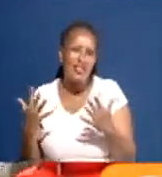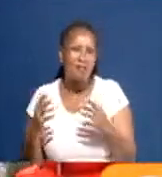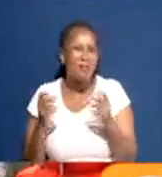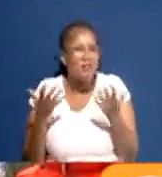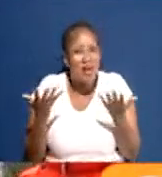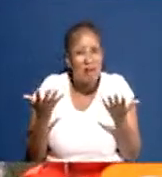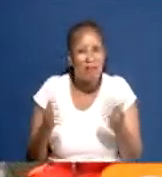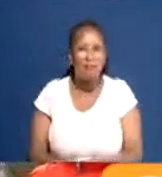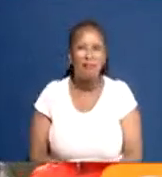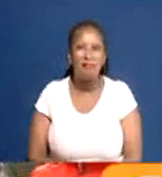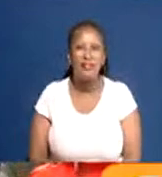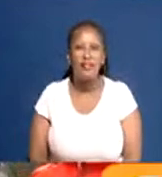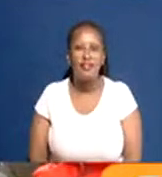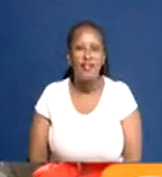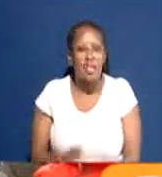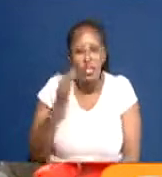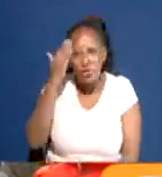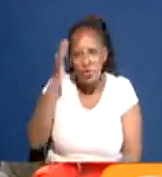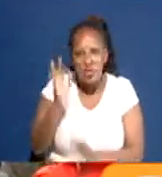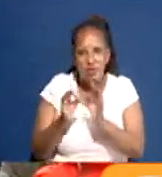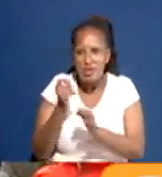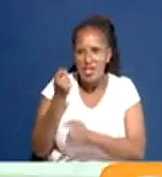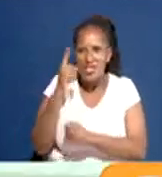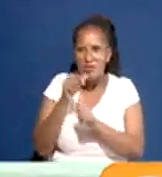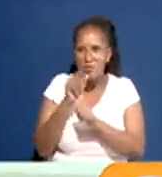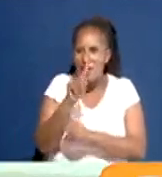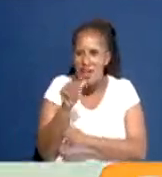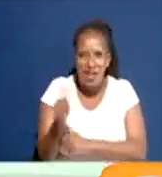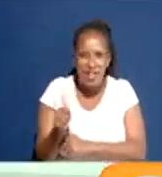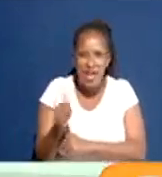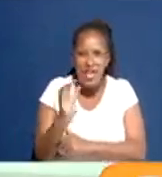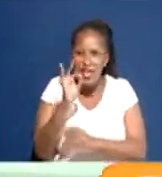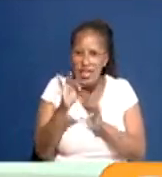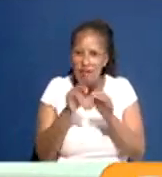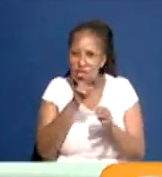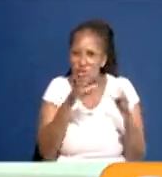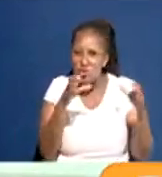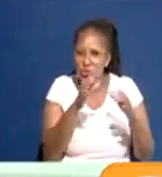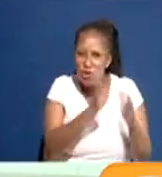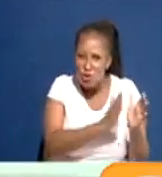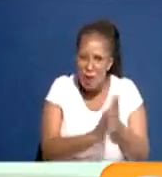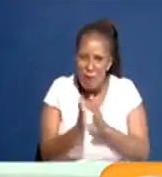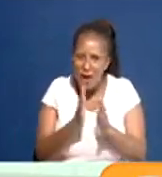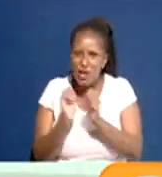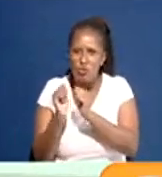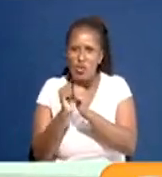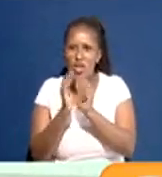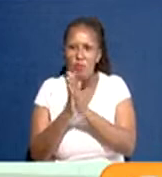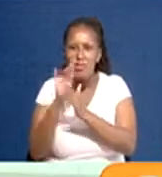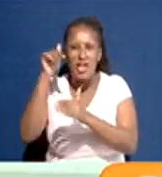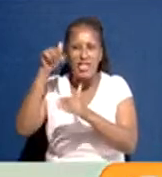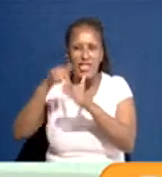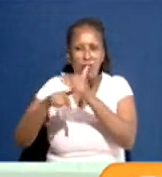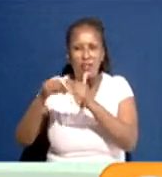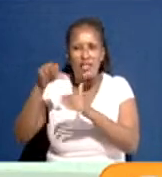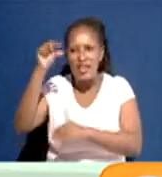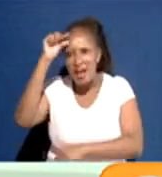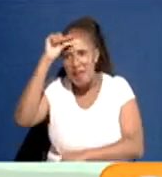aje? Sijui kama tunaelewana. Kama hawa jamaa niliwapanga wakiwa na deep state na system na nini?